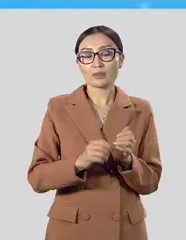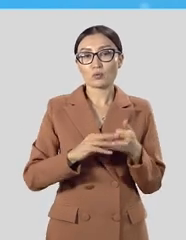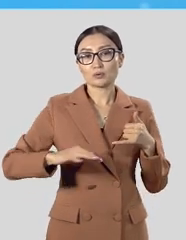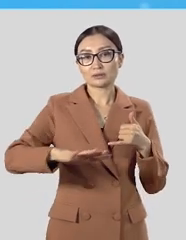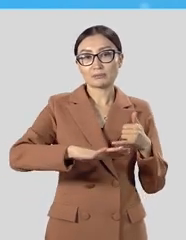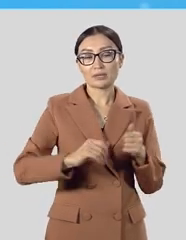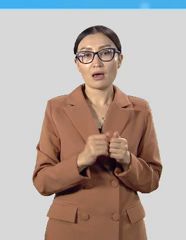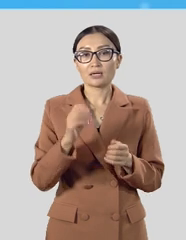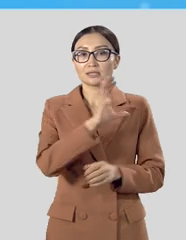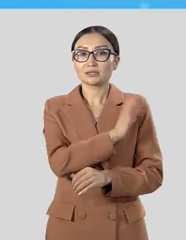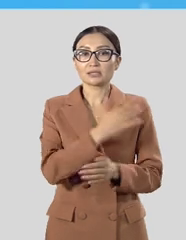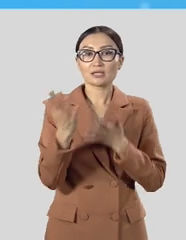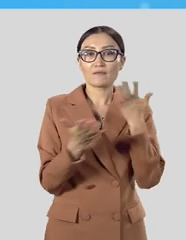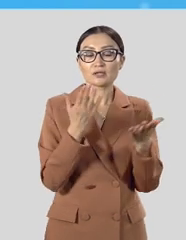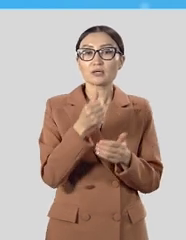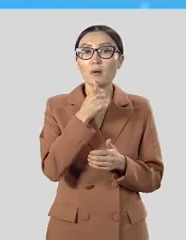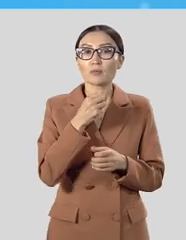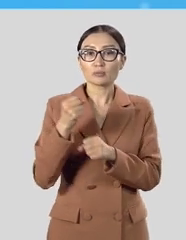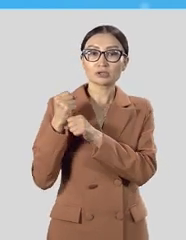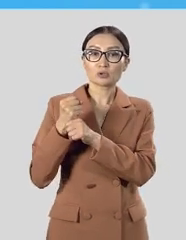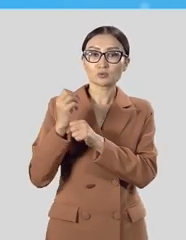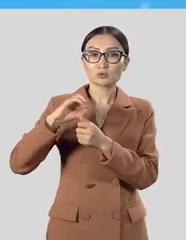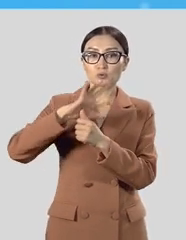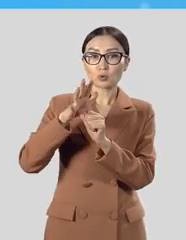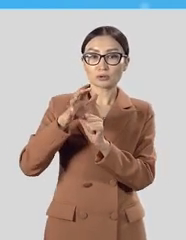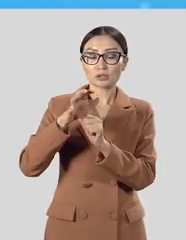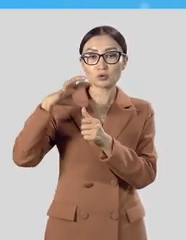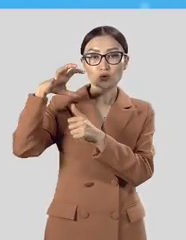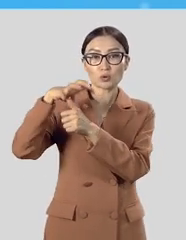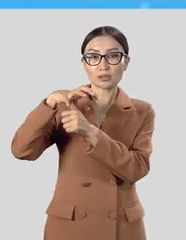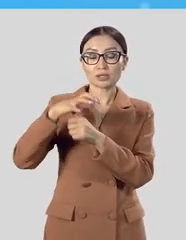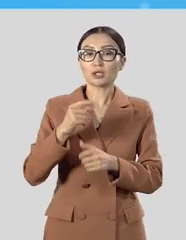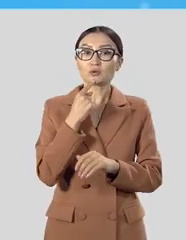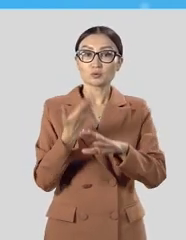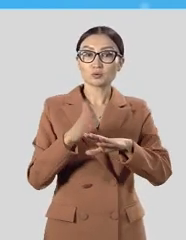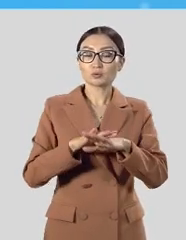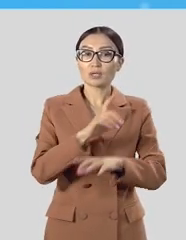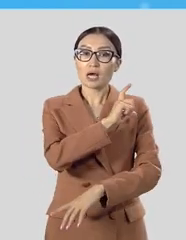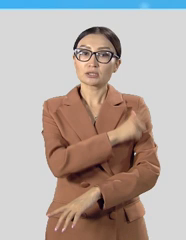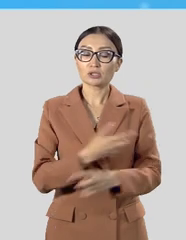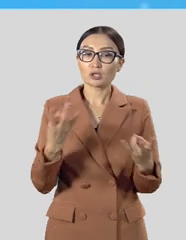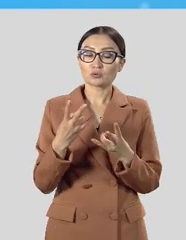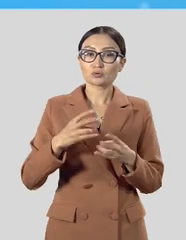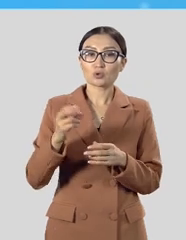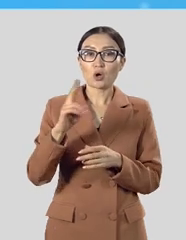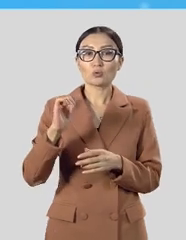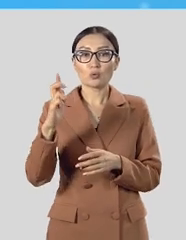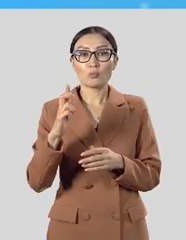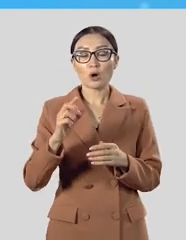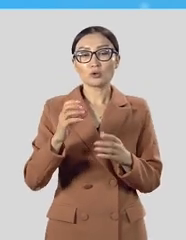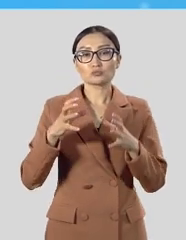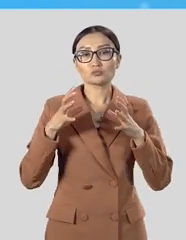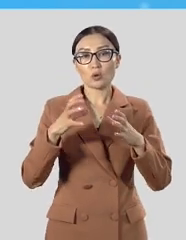дует сильный ветер, попробуйте удержать за ручку зонтик. Трудно? Какая же сила нужна, чтобы дуб или липу с